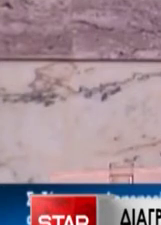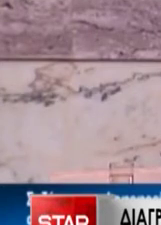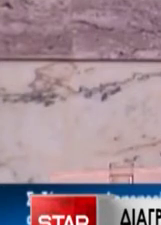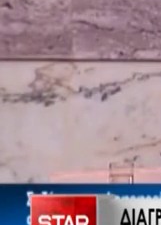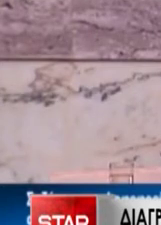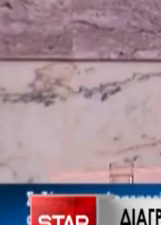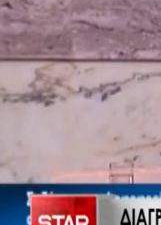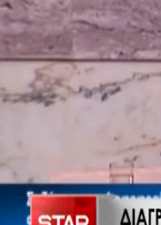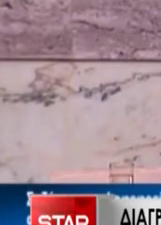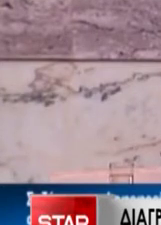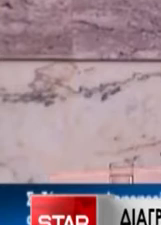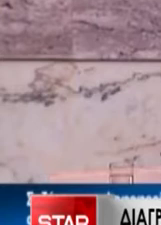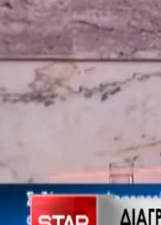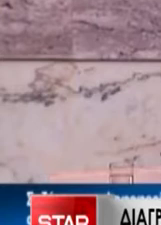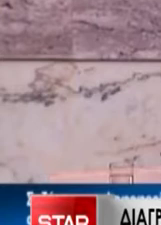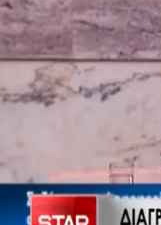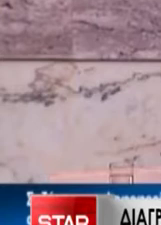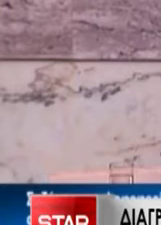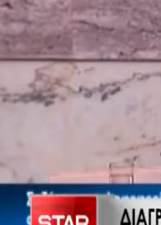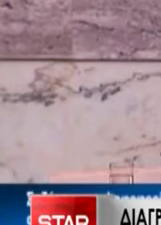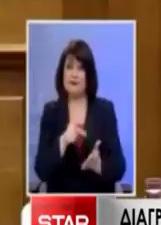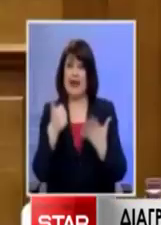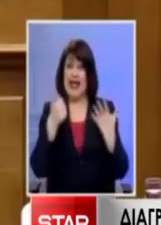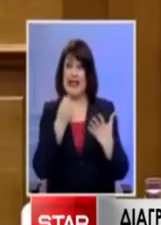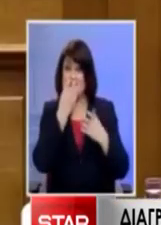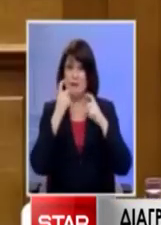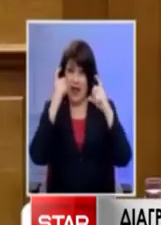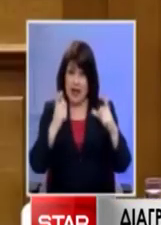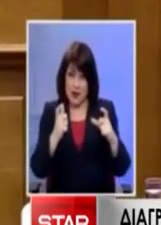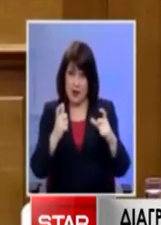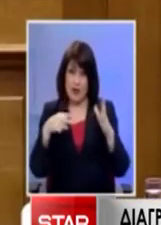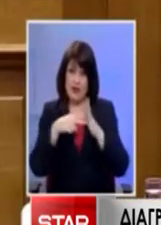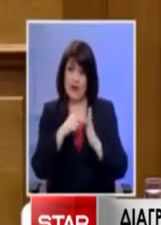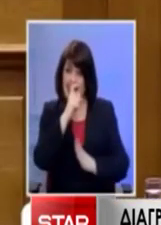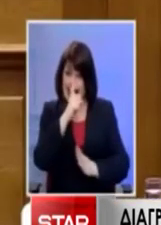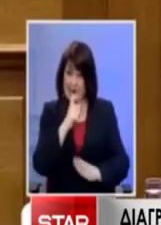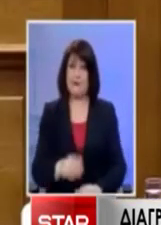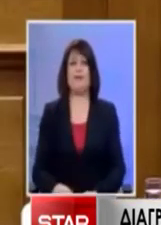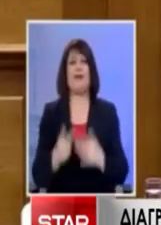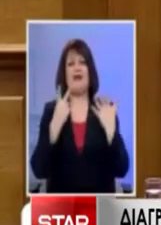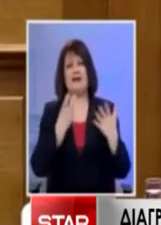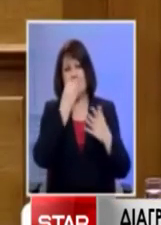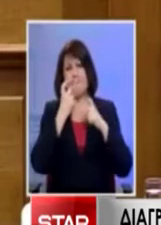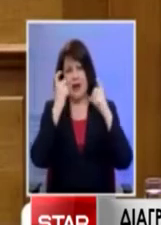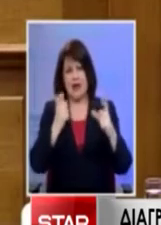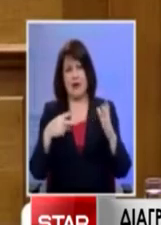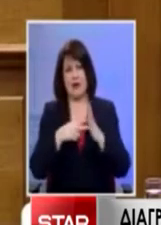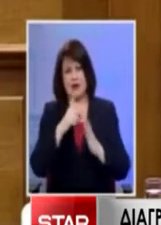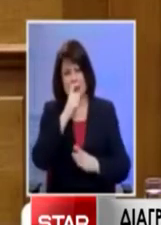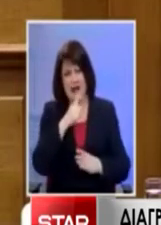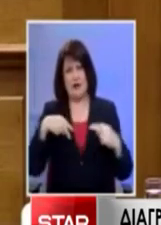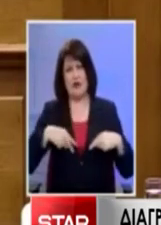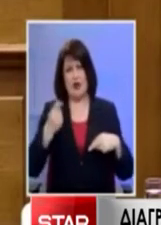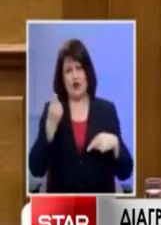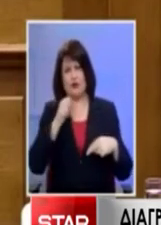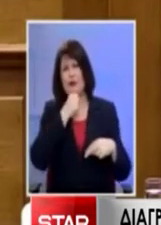Εθνική Πατριωτική Δημοκρατική Συμμαχία. Σήμερα αισθάνομαι πραγματικά ανεξάρτητος Έλληνας, τόνισε ο Δημήτρης Καμένος,